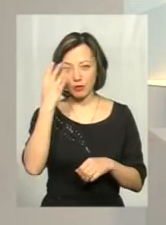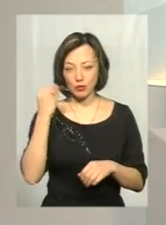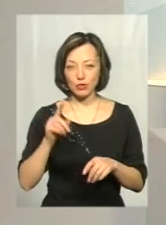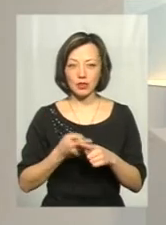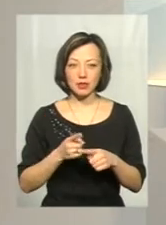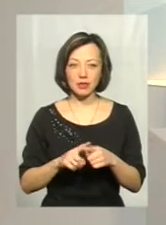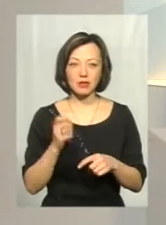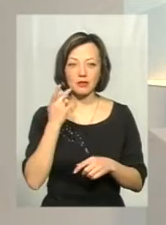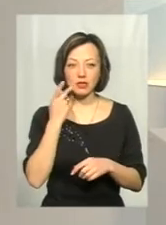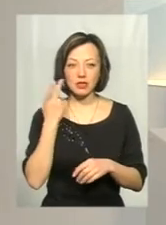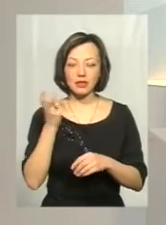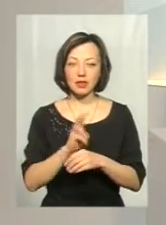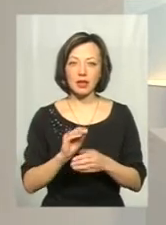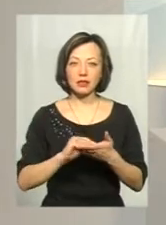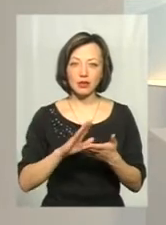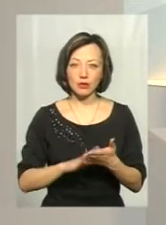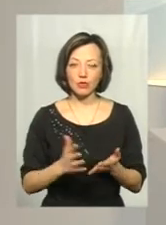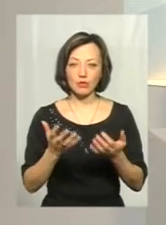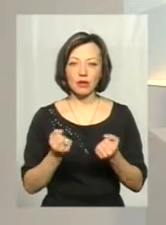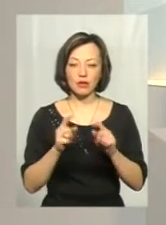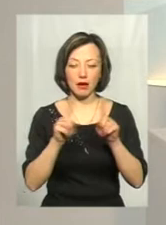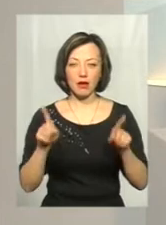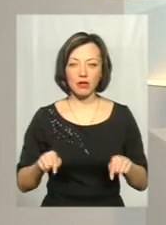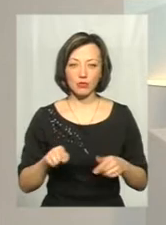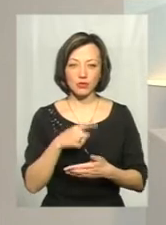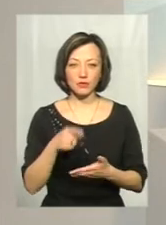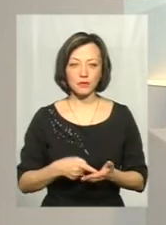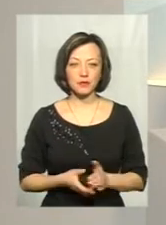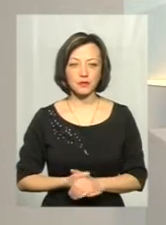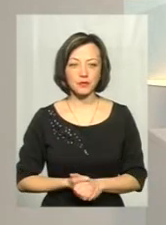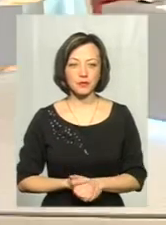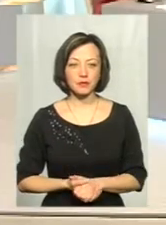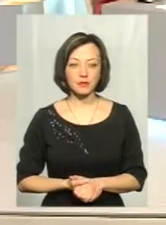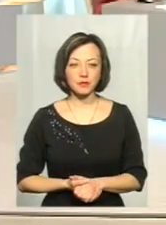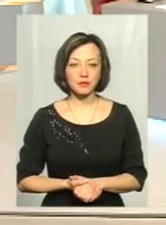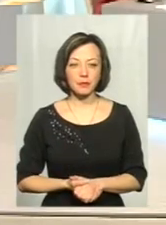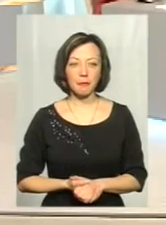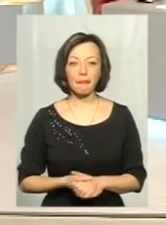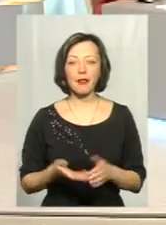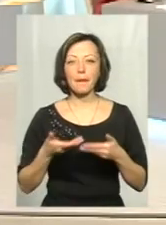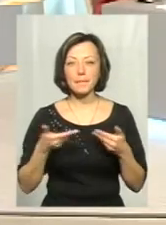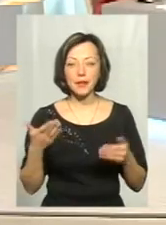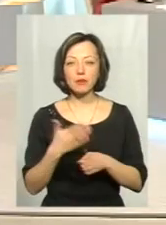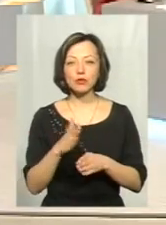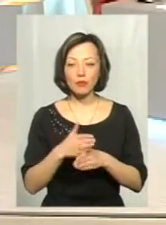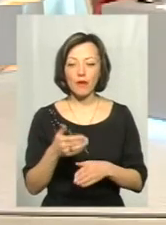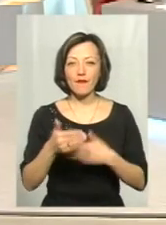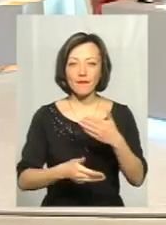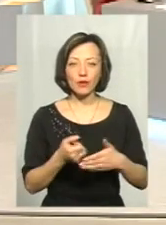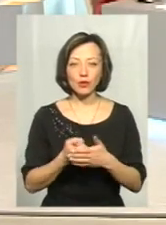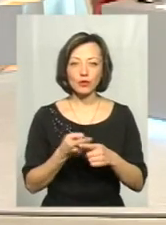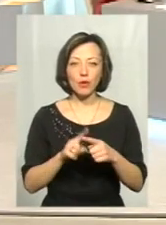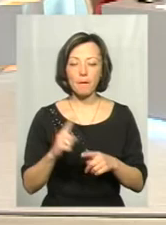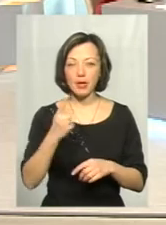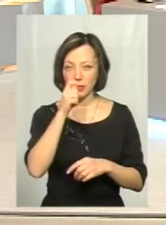це кожен раз треба йти в реєстратуру і брати картку, щоб попасти до лікаря? Ми до того йдемо поступово. Поки що з 1